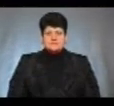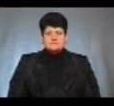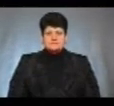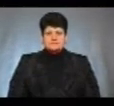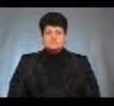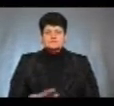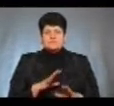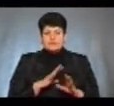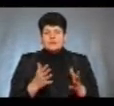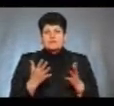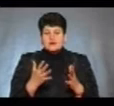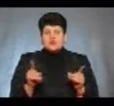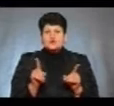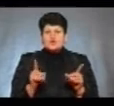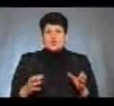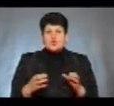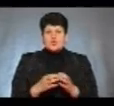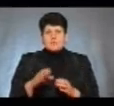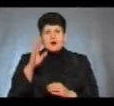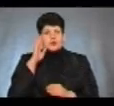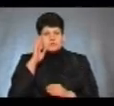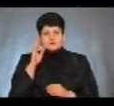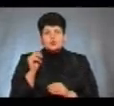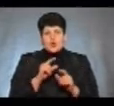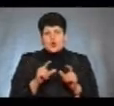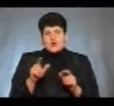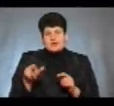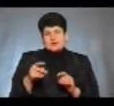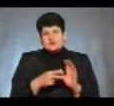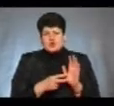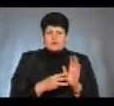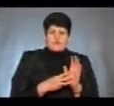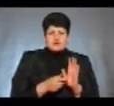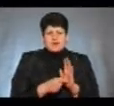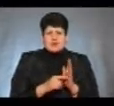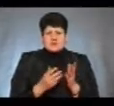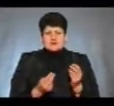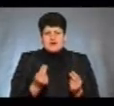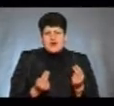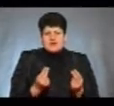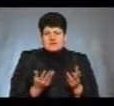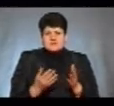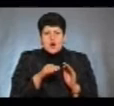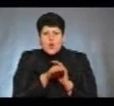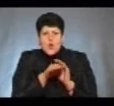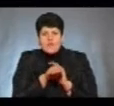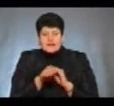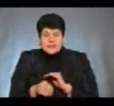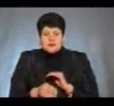Було з'ясовано, що група хлопчиків, школярів 7-8 клас гралася, значить, хованки.